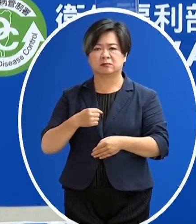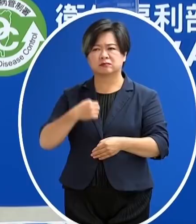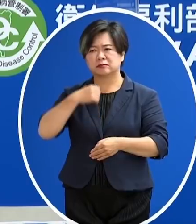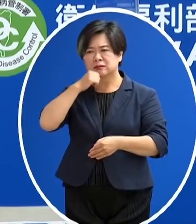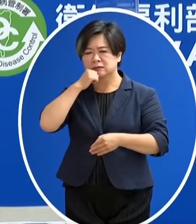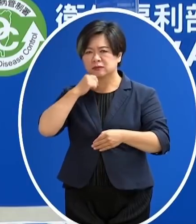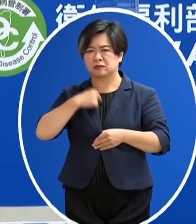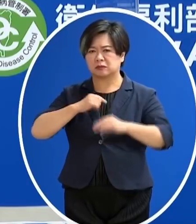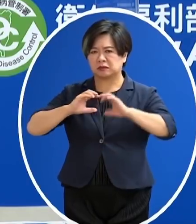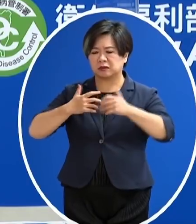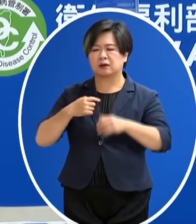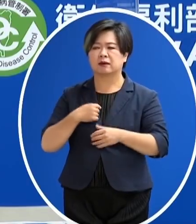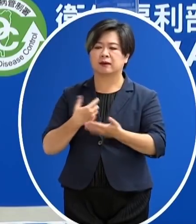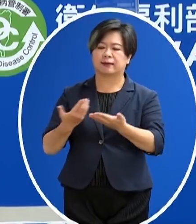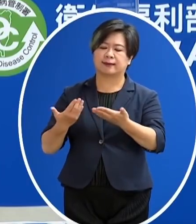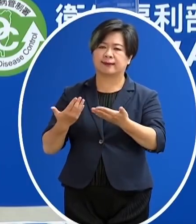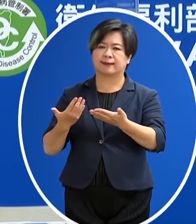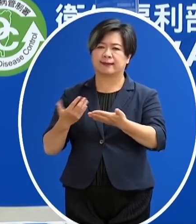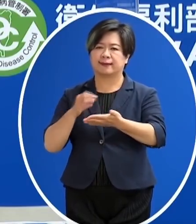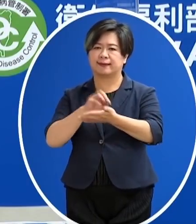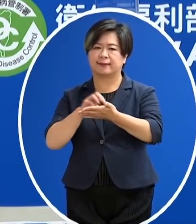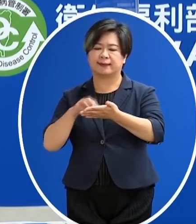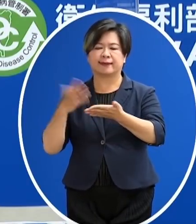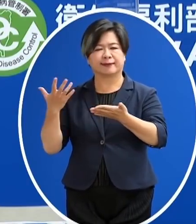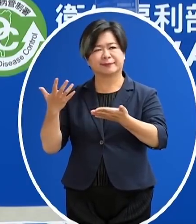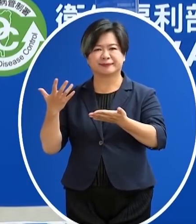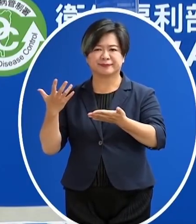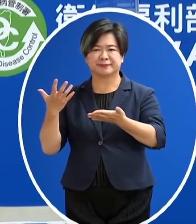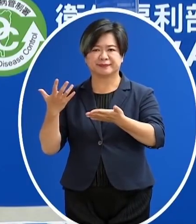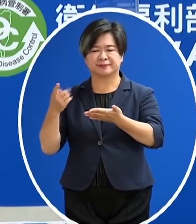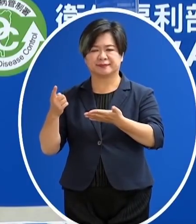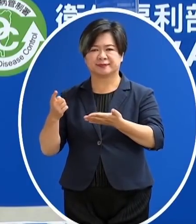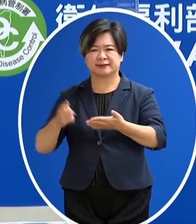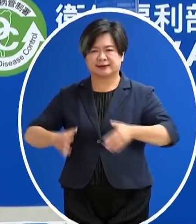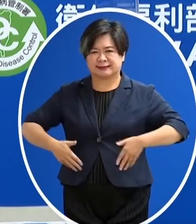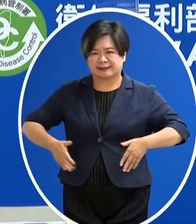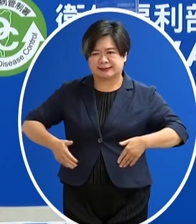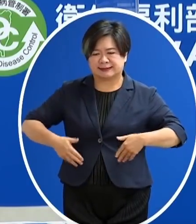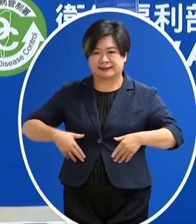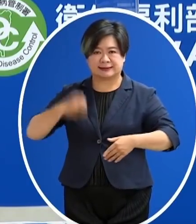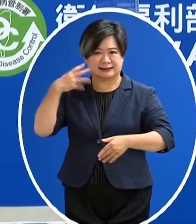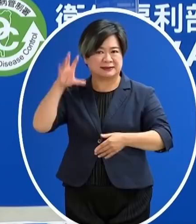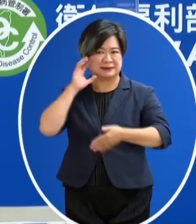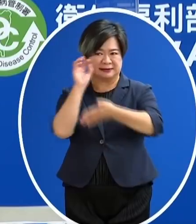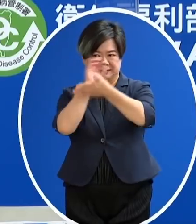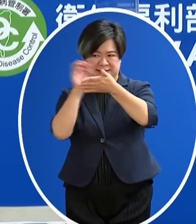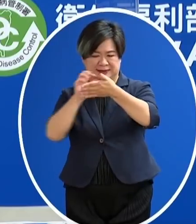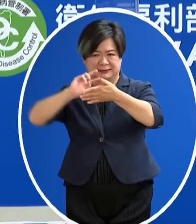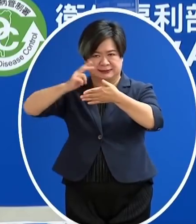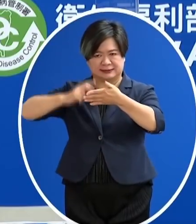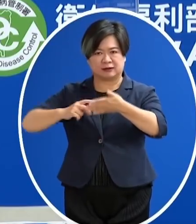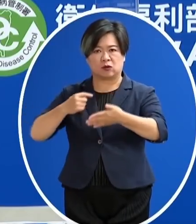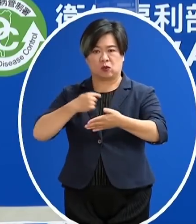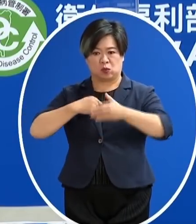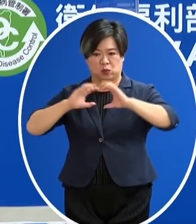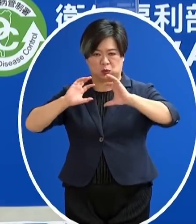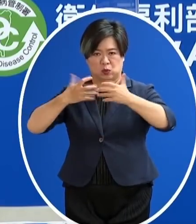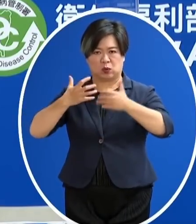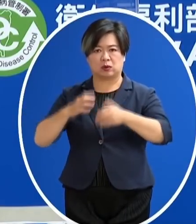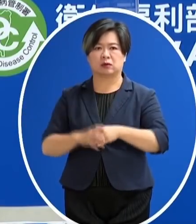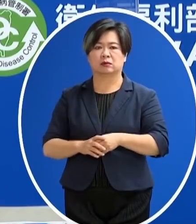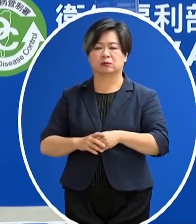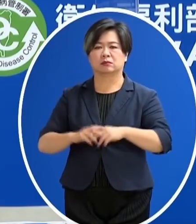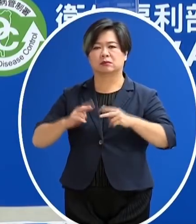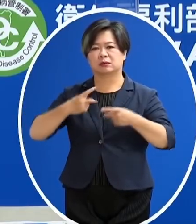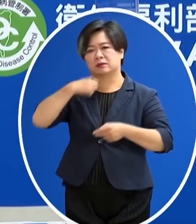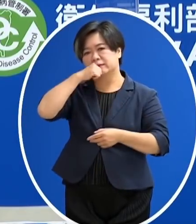立刻应他们的要求，好，在不到1000的时间，我们就调整了新闻稿的内容至我国，那为台湾。